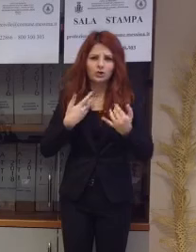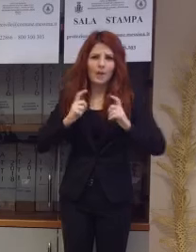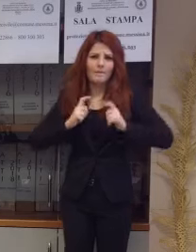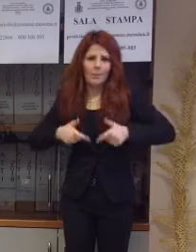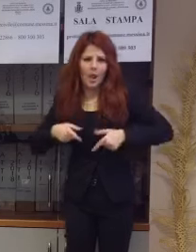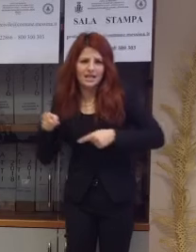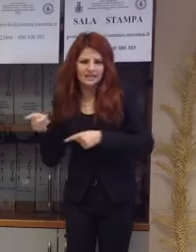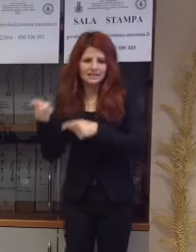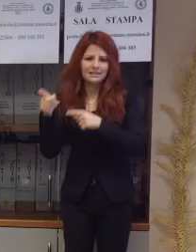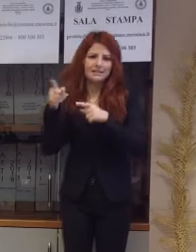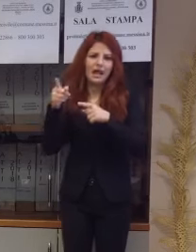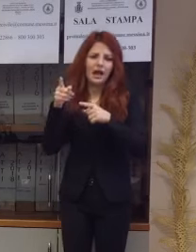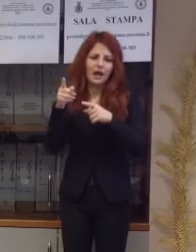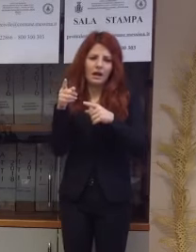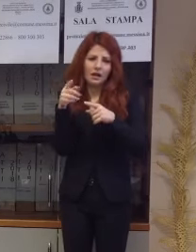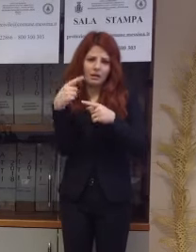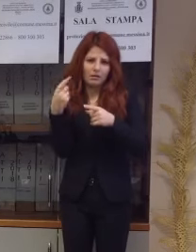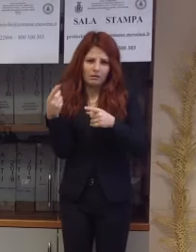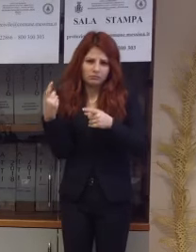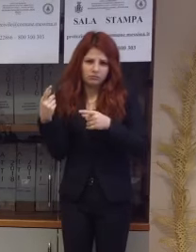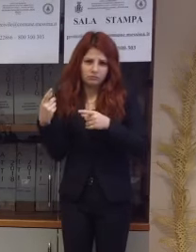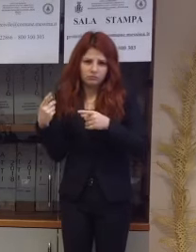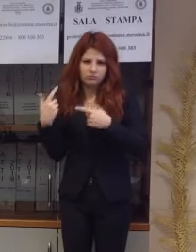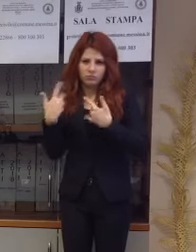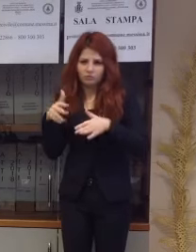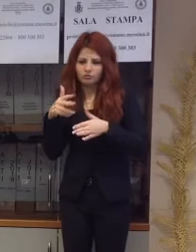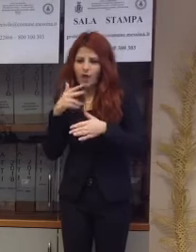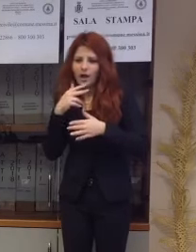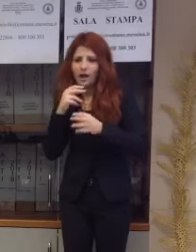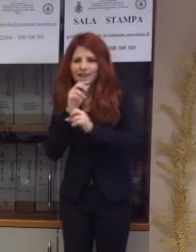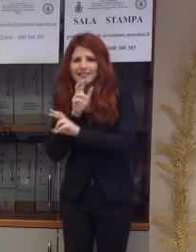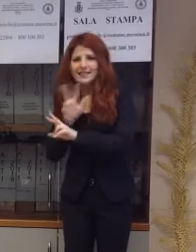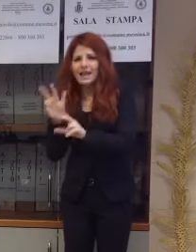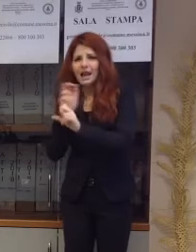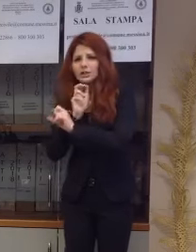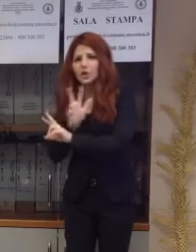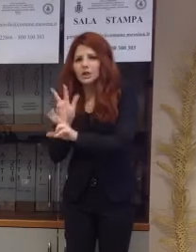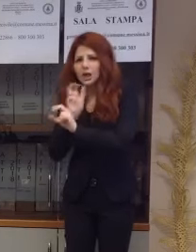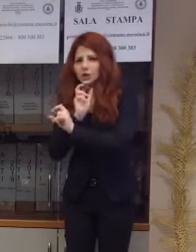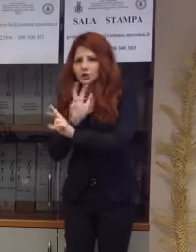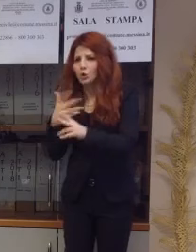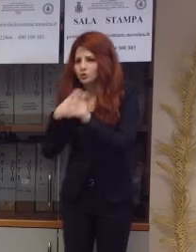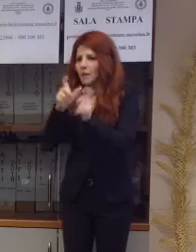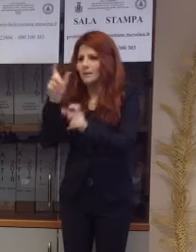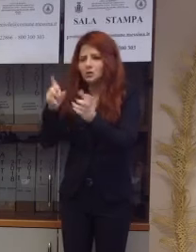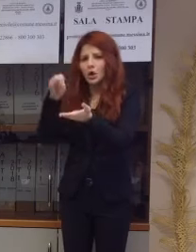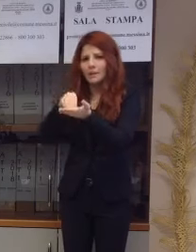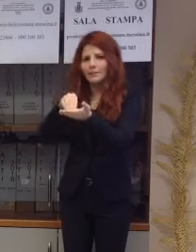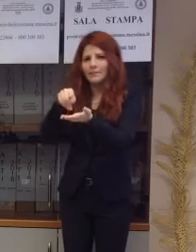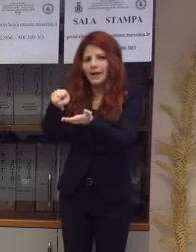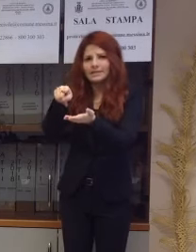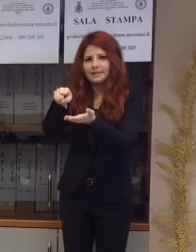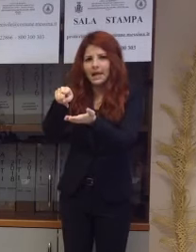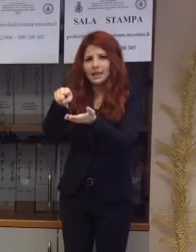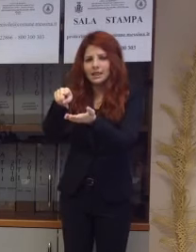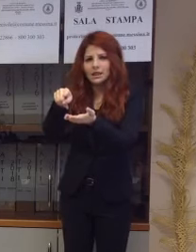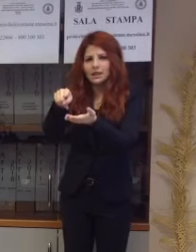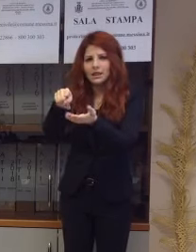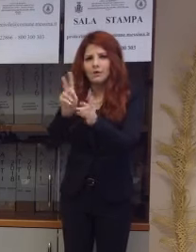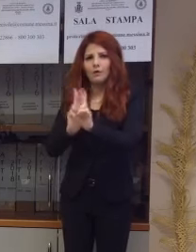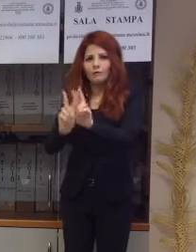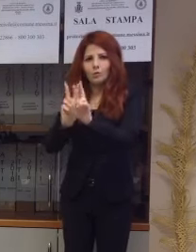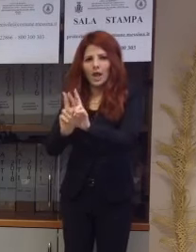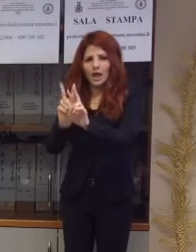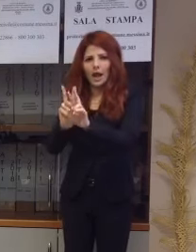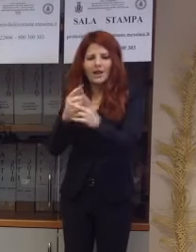velocità, dichiarazioni acquisite anche da chi era lì addetto al cimitero, dichiarazioni di quanto erano